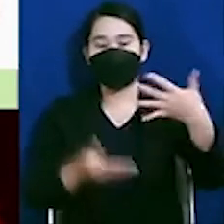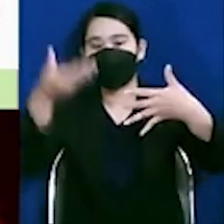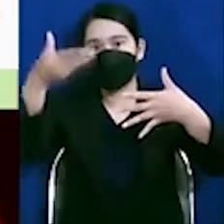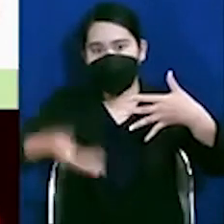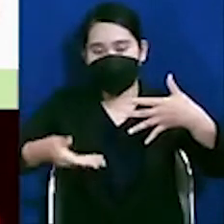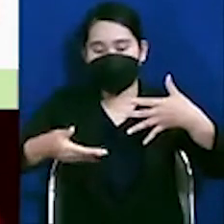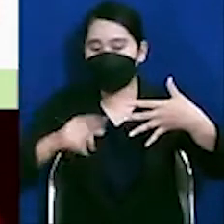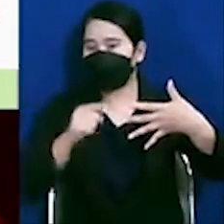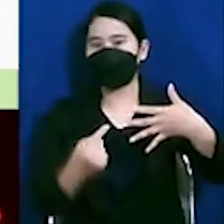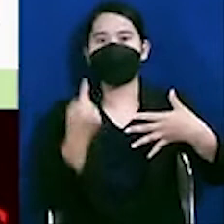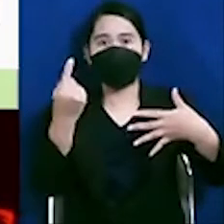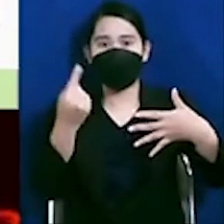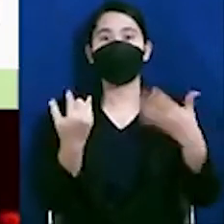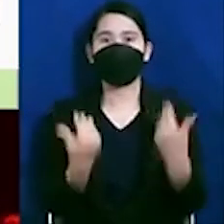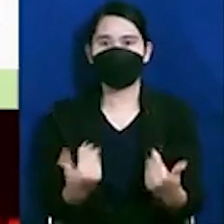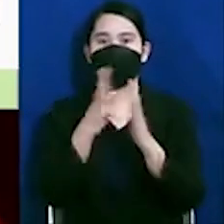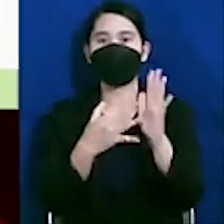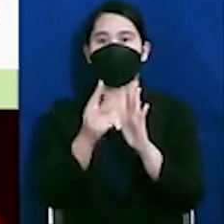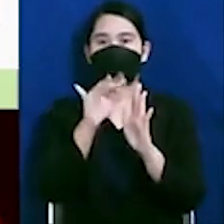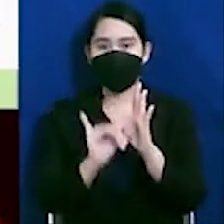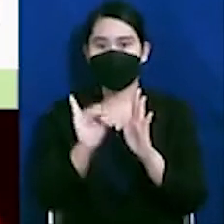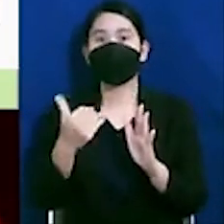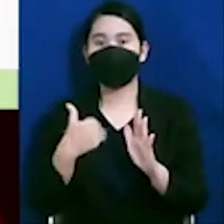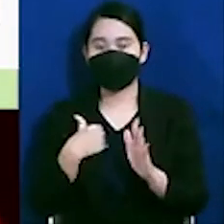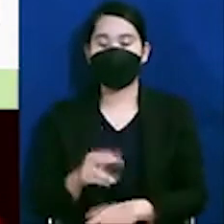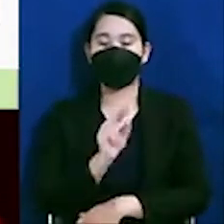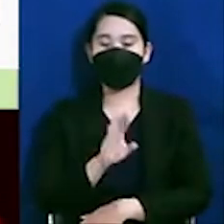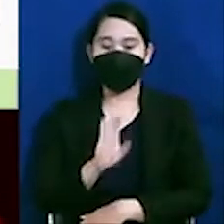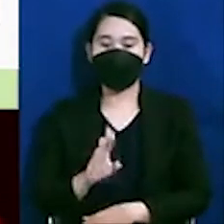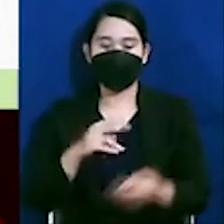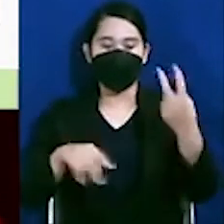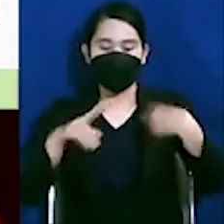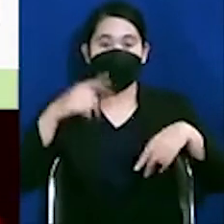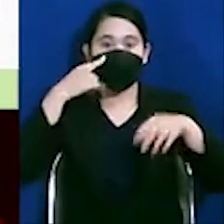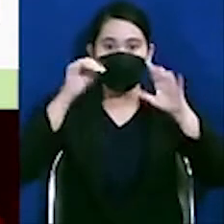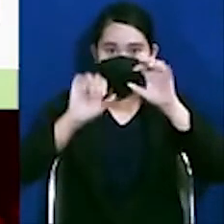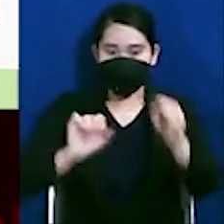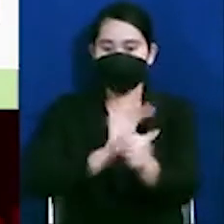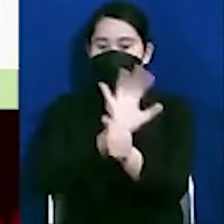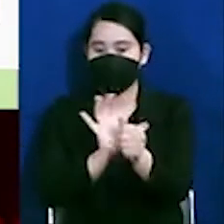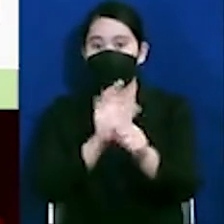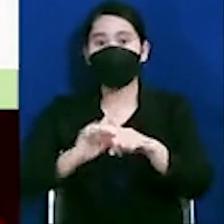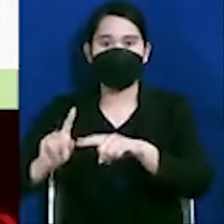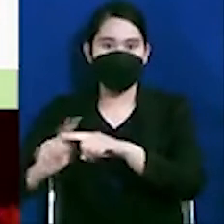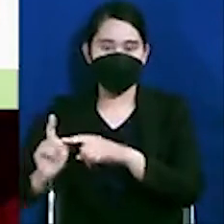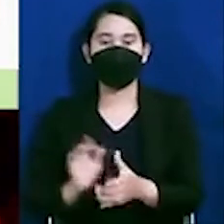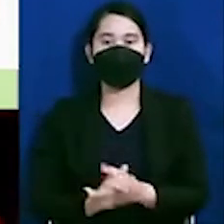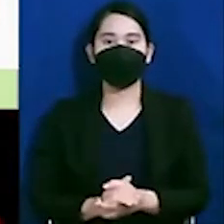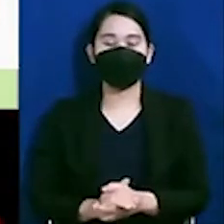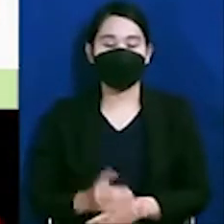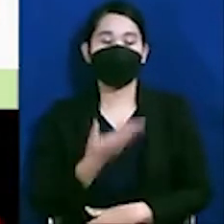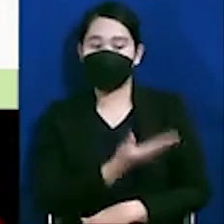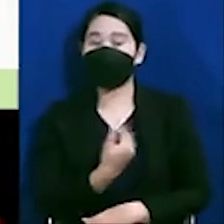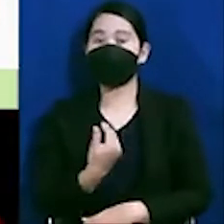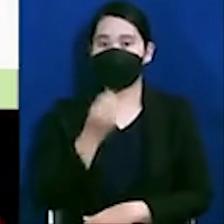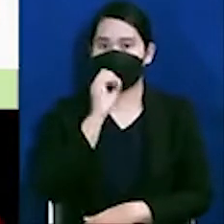ตอนนี้นโยบายมาแล้วนะครับระบบการควบคุมโรคการเข้าระวังป้องกันควบคุมโรคเมื่อกี้ท่านที่บีจะเล็ดบอกแล้วนะครับ